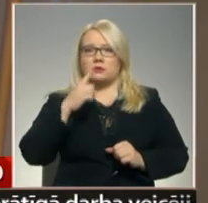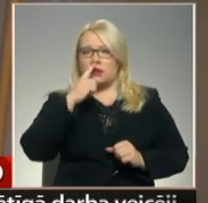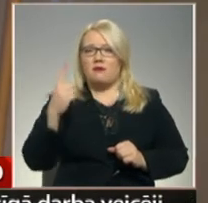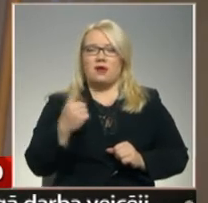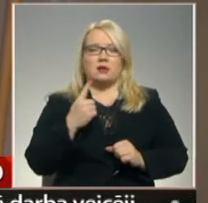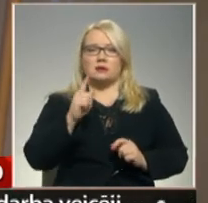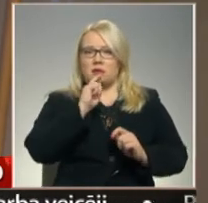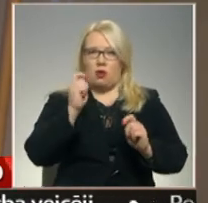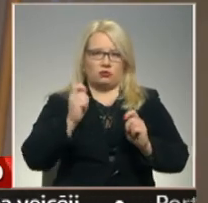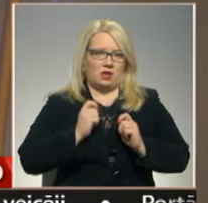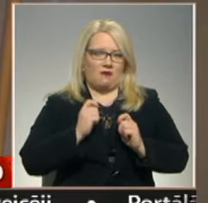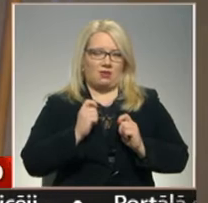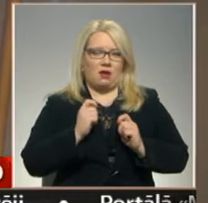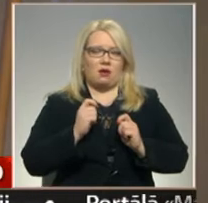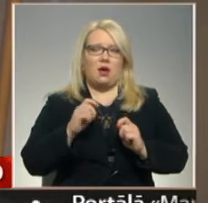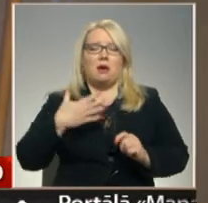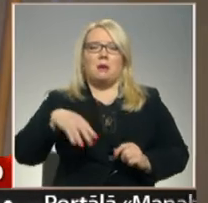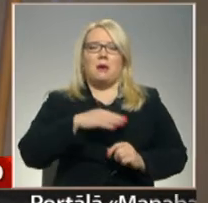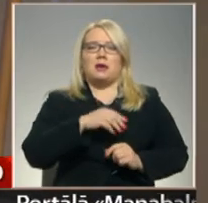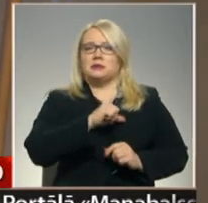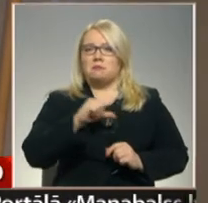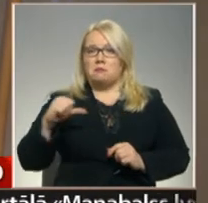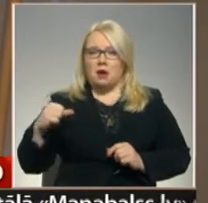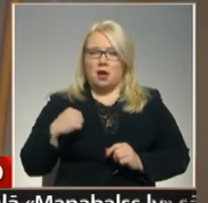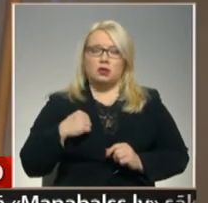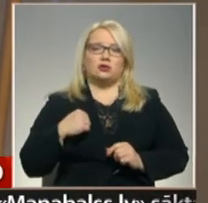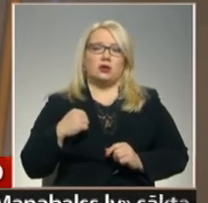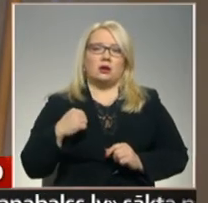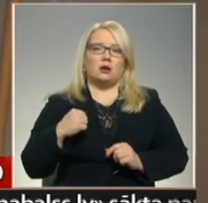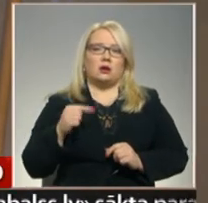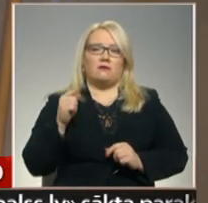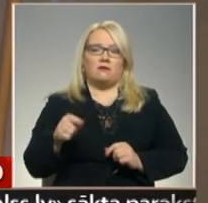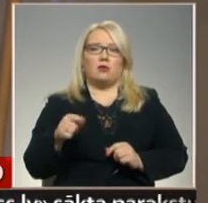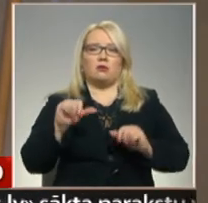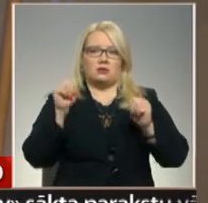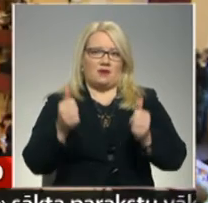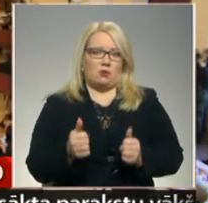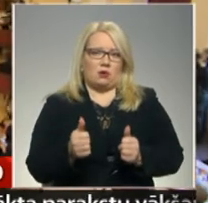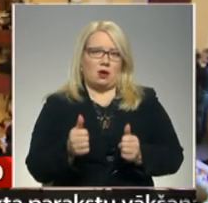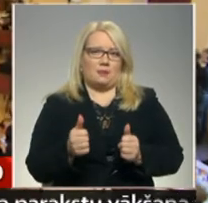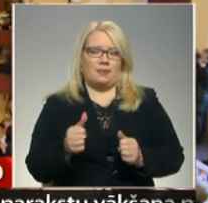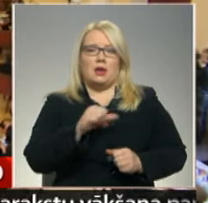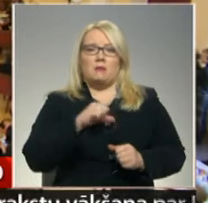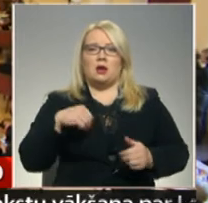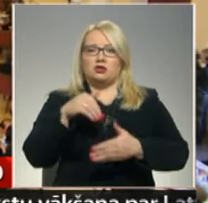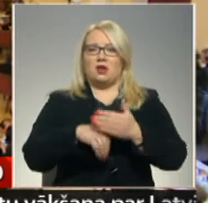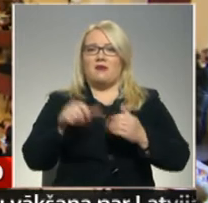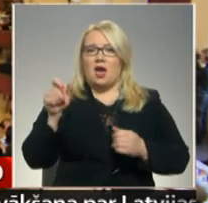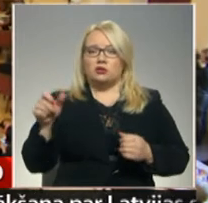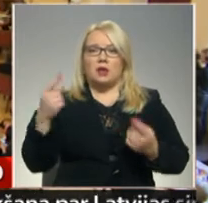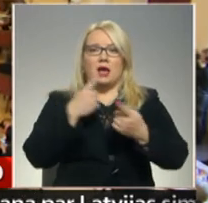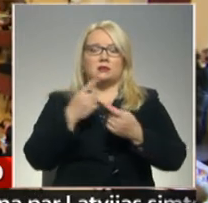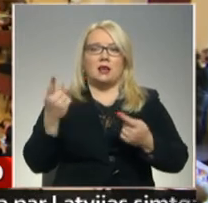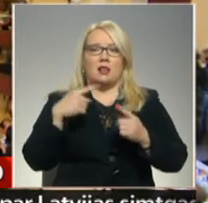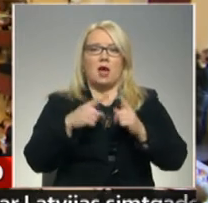neviens neuzdāvināja. Mēs paši viņu izveidojām. Paši vēsturnieki gan atzīst, laika